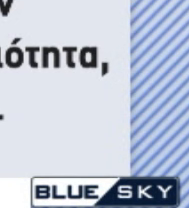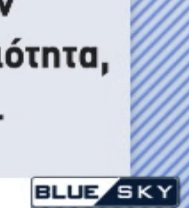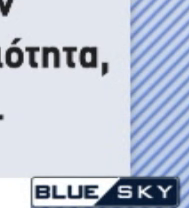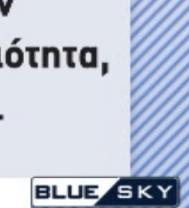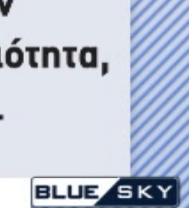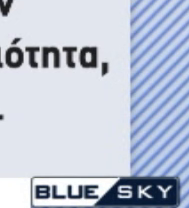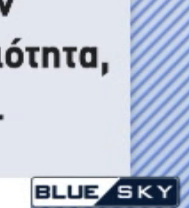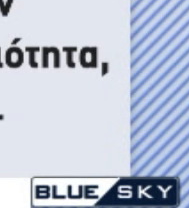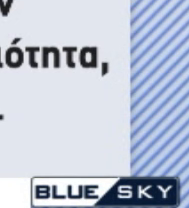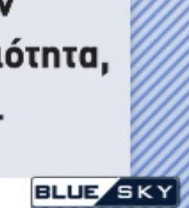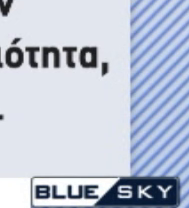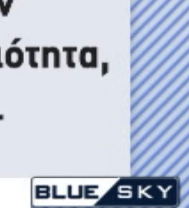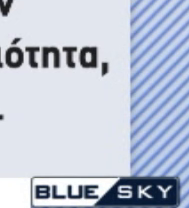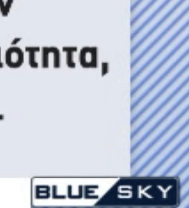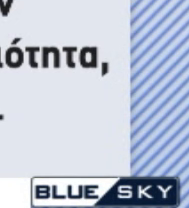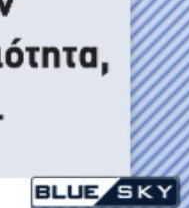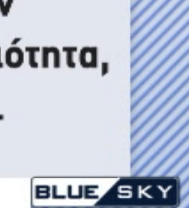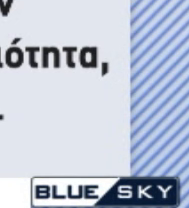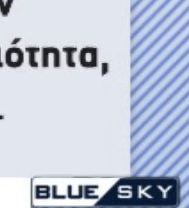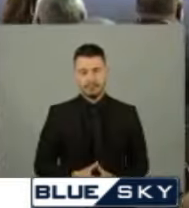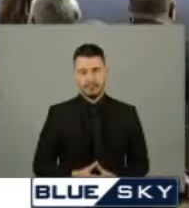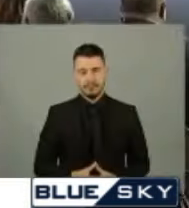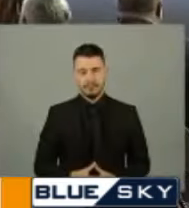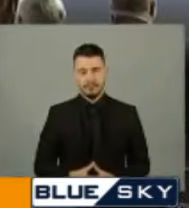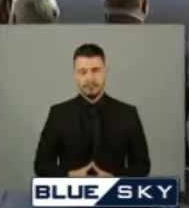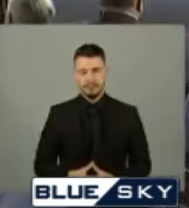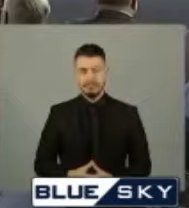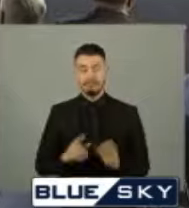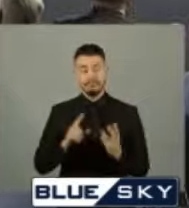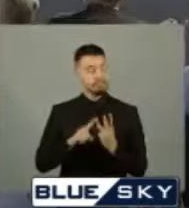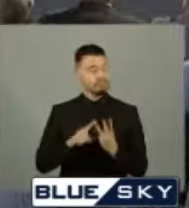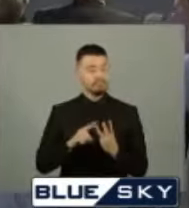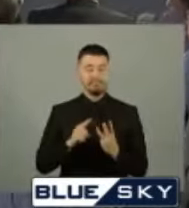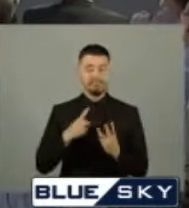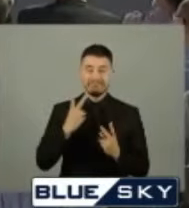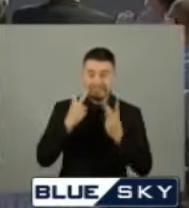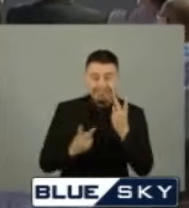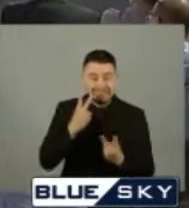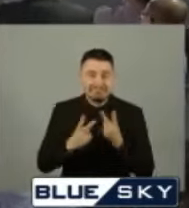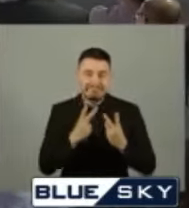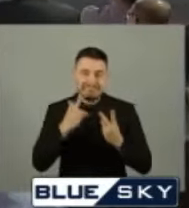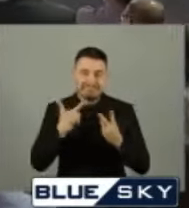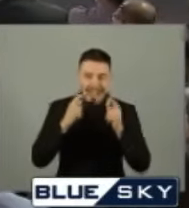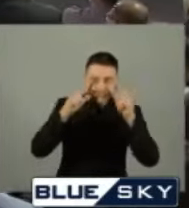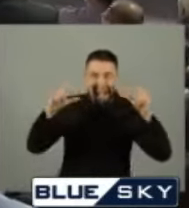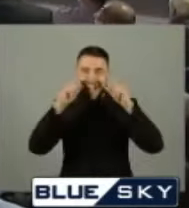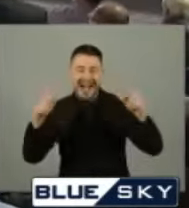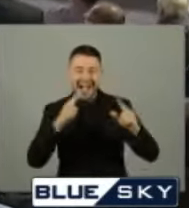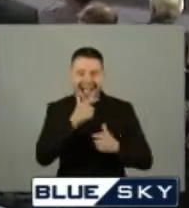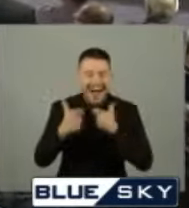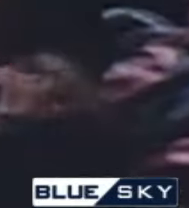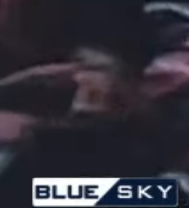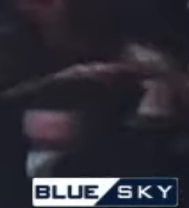από την επαγγελματική μου δραστηριότητα παραμονές εκδήλωσης. Το συνέδριο ξεκίνησε την ομιλία του Στέφανου Κασελάκη και ολοκληρώνεται το μεσημέρι της